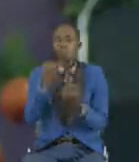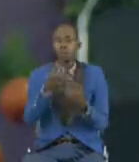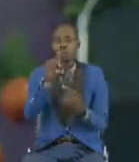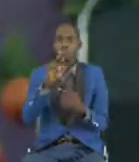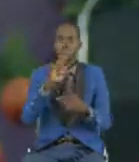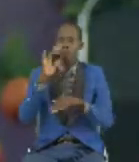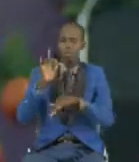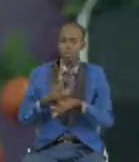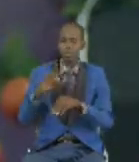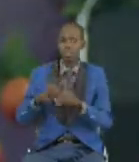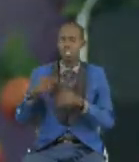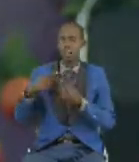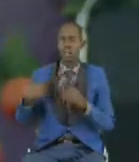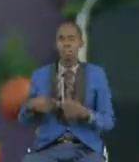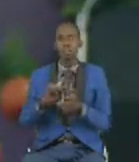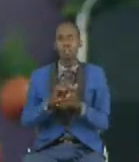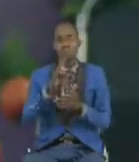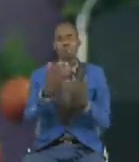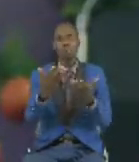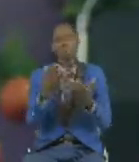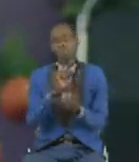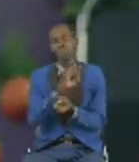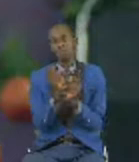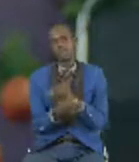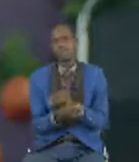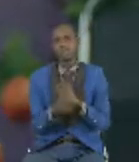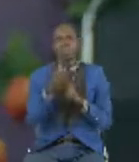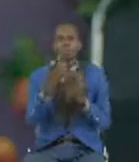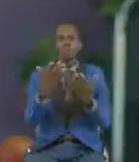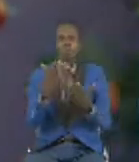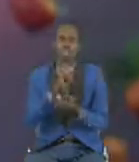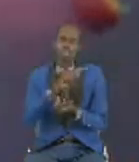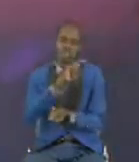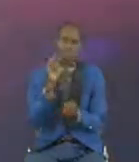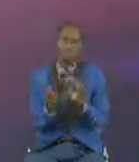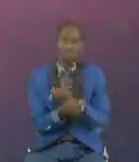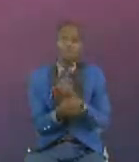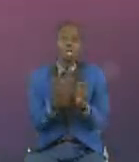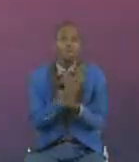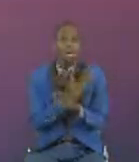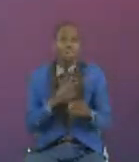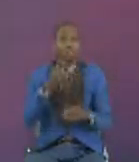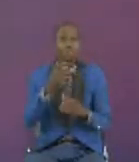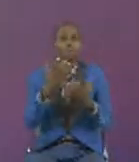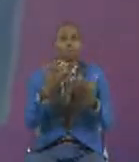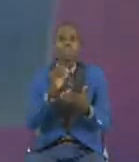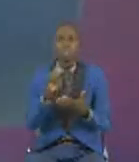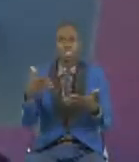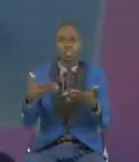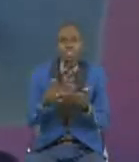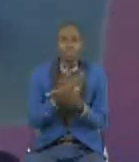touché, que vous voulez un changement, que vous voulez une transformation et vous voulez une nouvelle